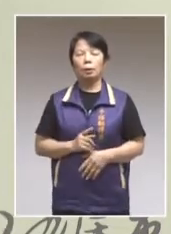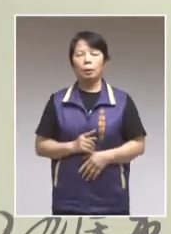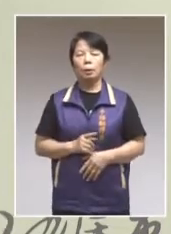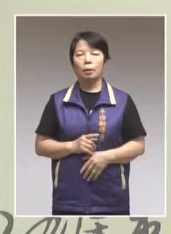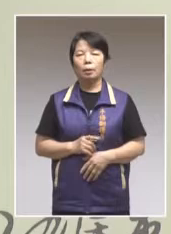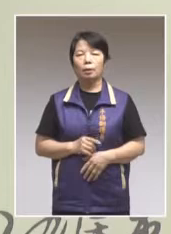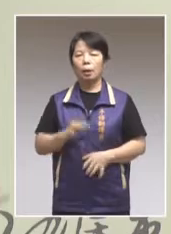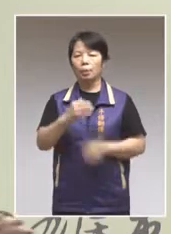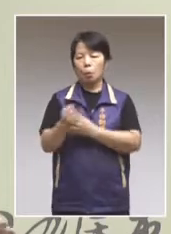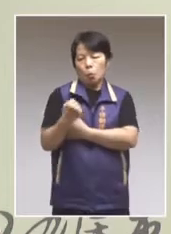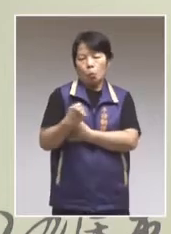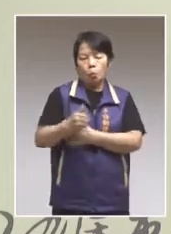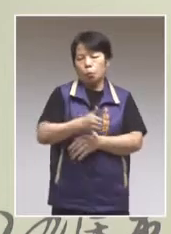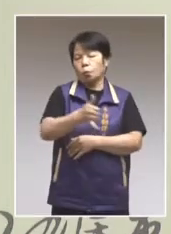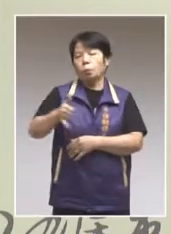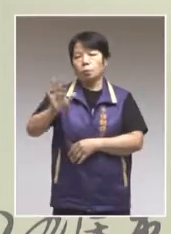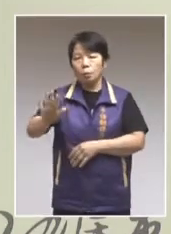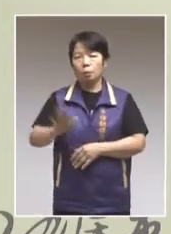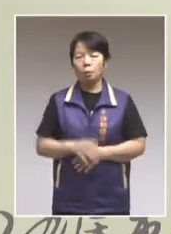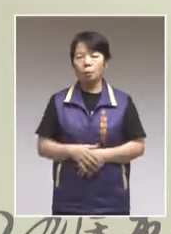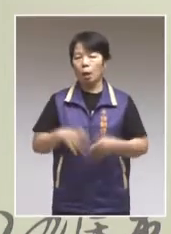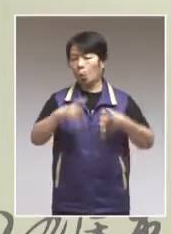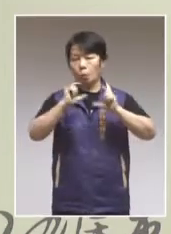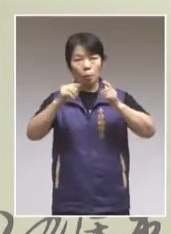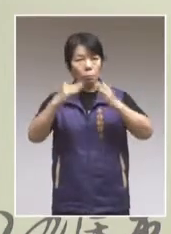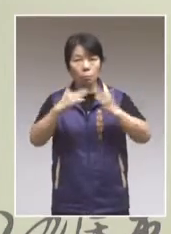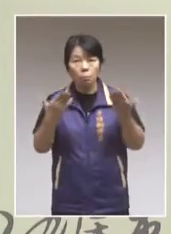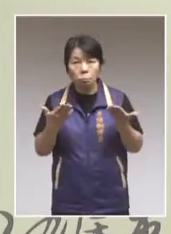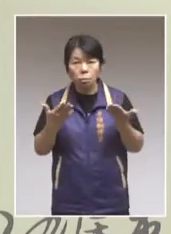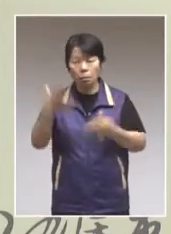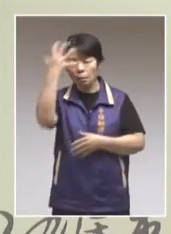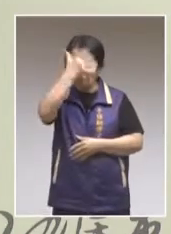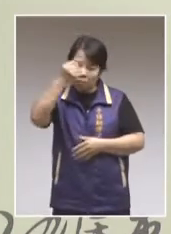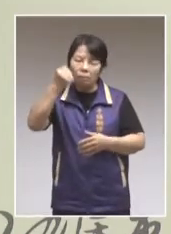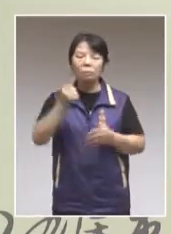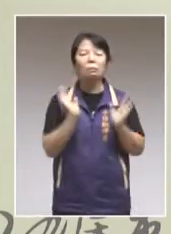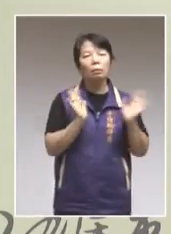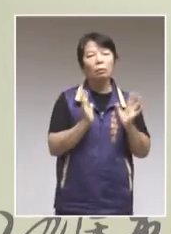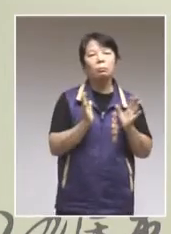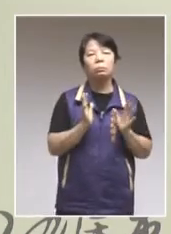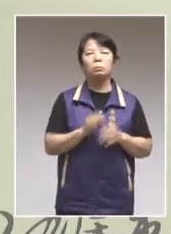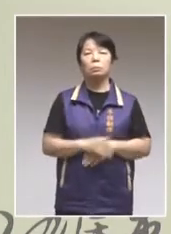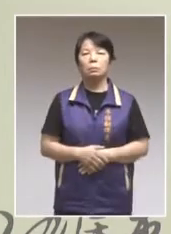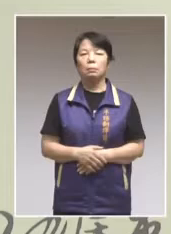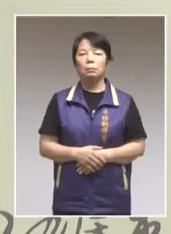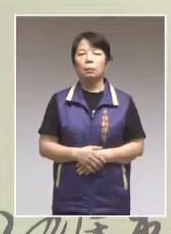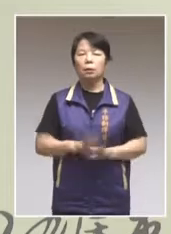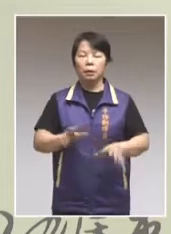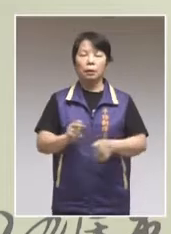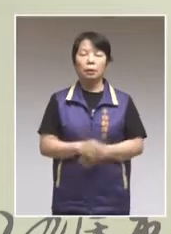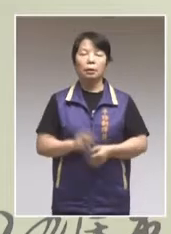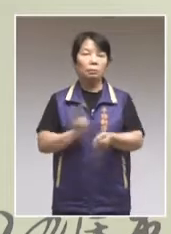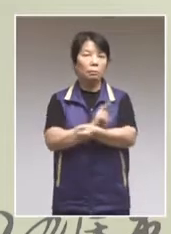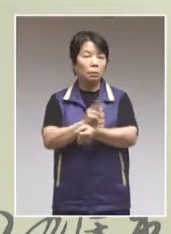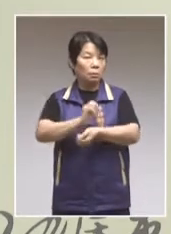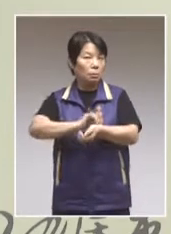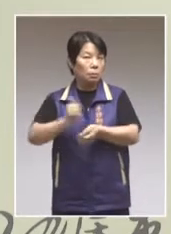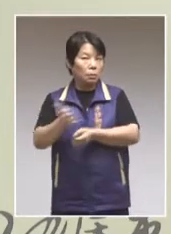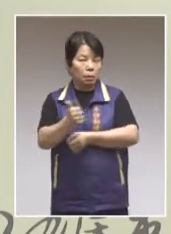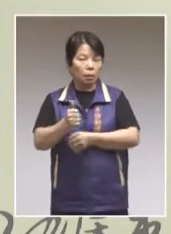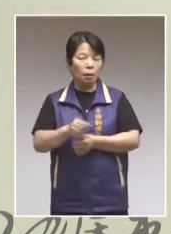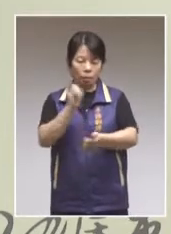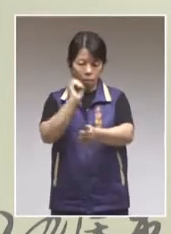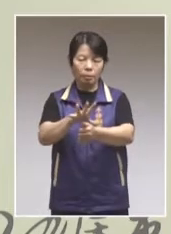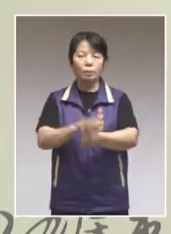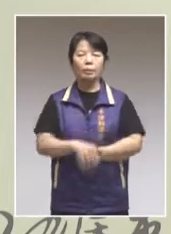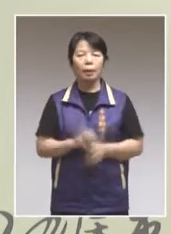年的哦，回去到厝就是老人跟囡仔哦，所以我们等一下李敏生医师会跟大家讲小孩怎么